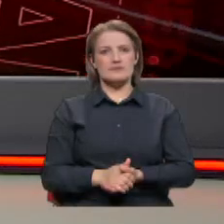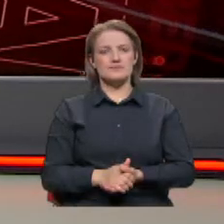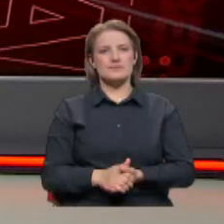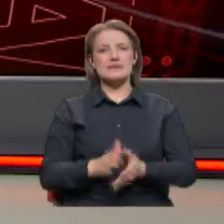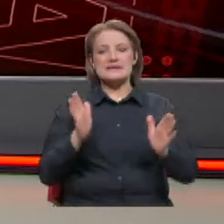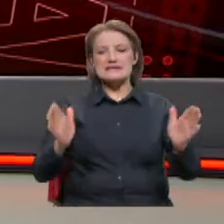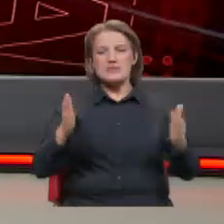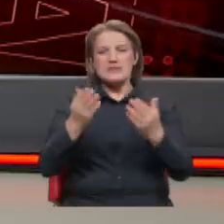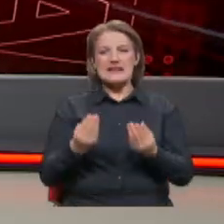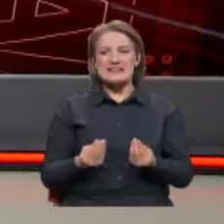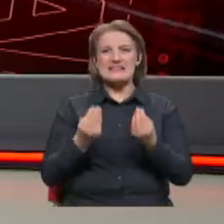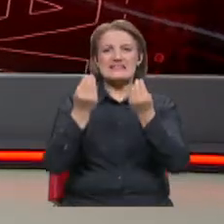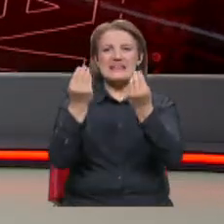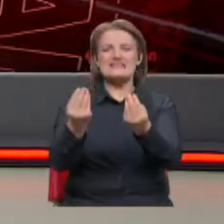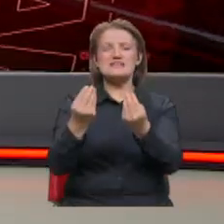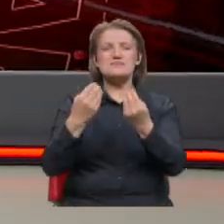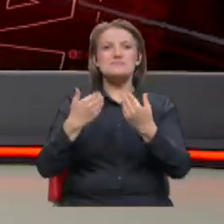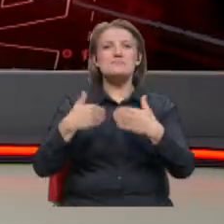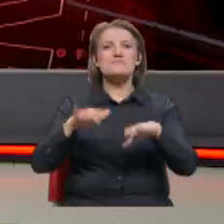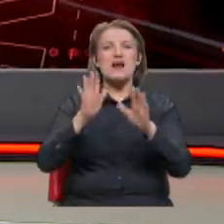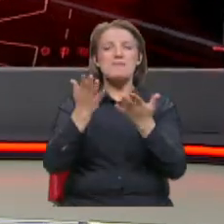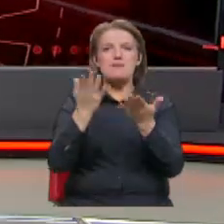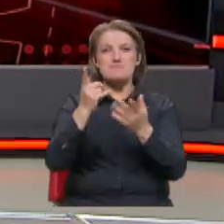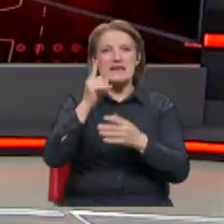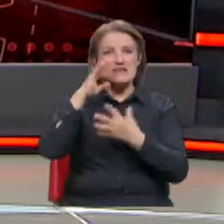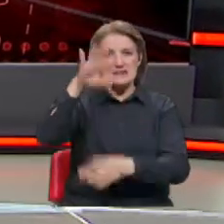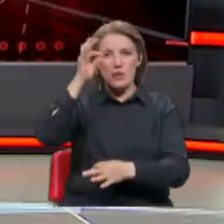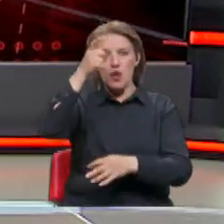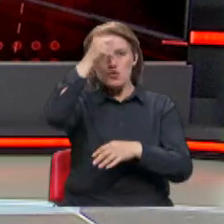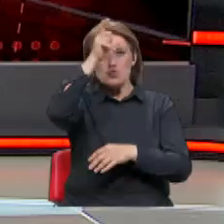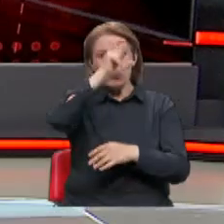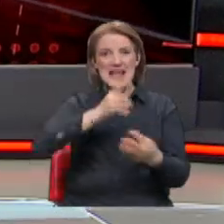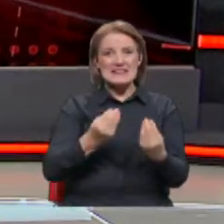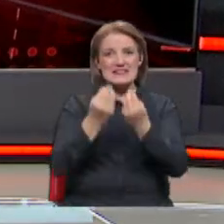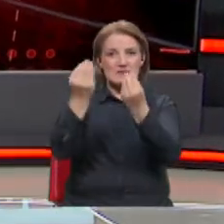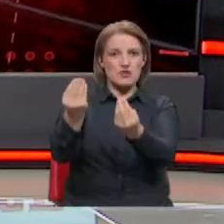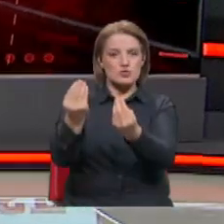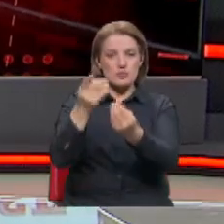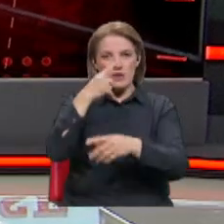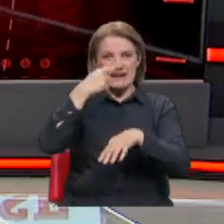ya sandığı teslim edemediğin insana ülkeyi teslim ediyorsun ya buna İnanabiliyor musunuz ya